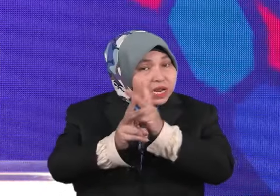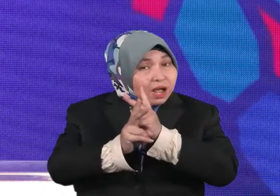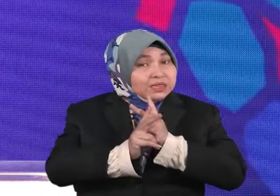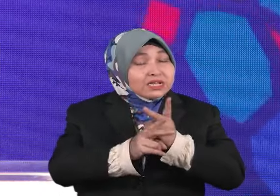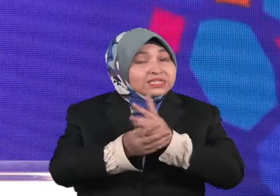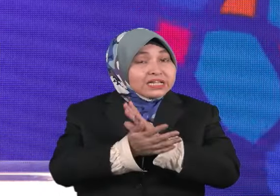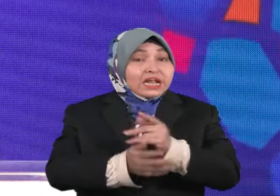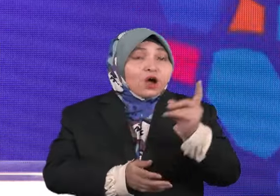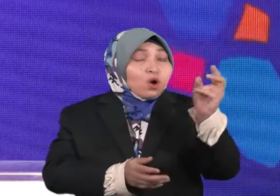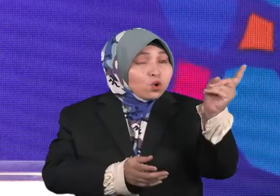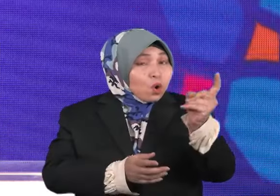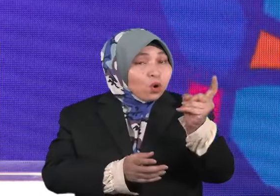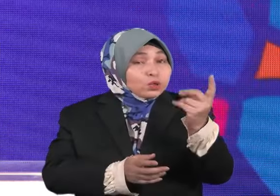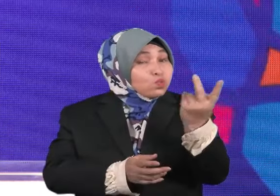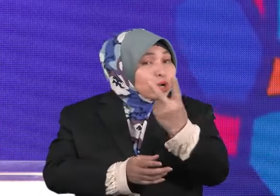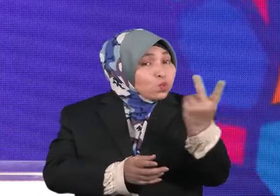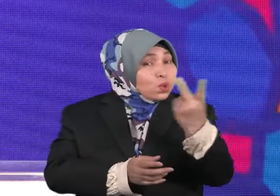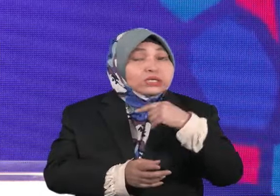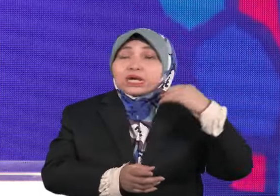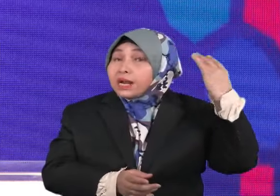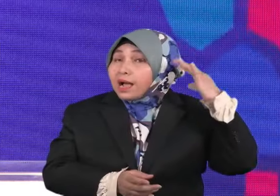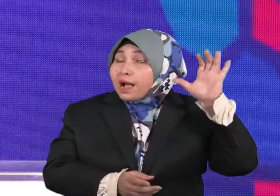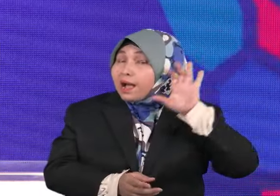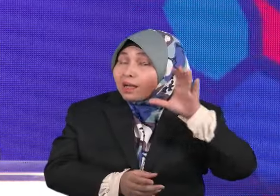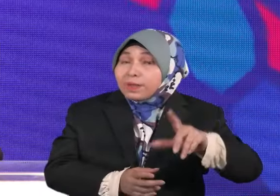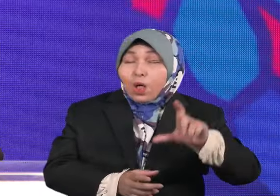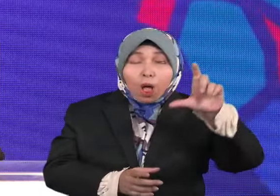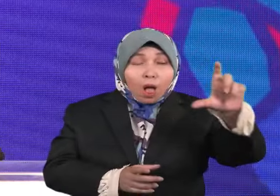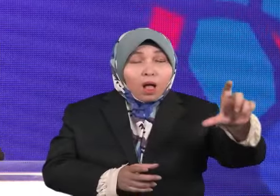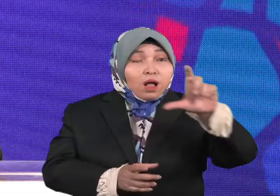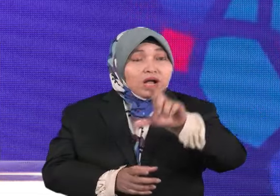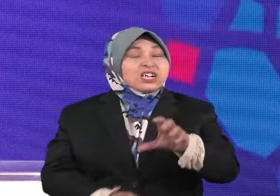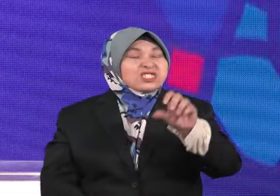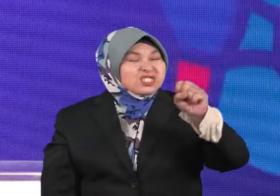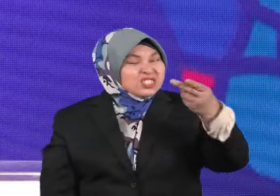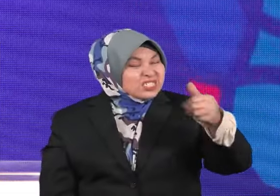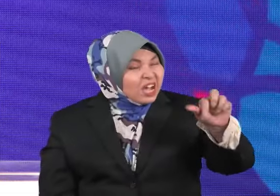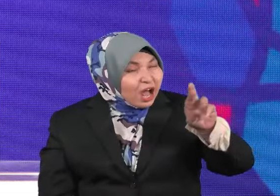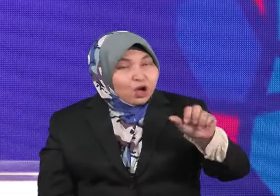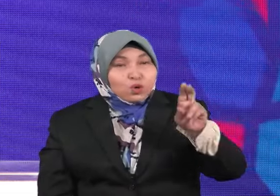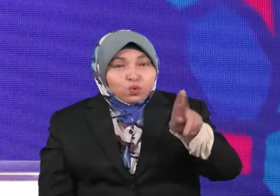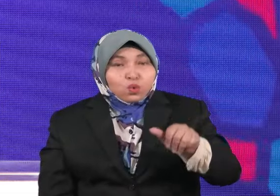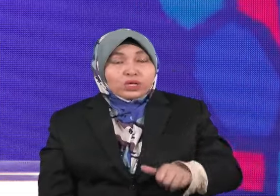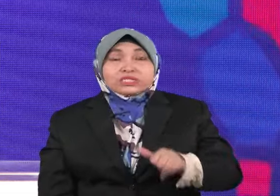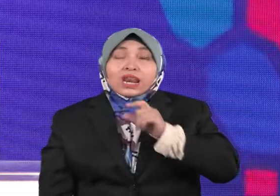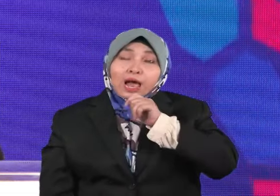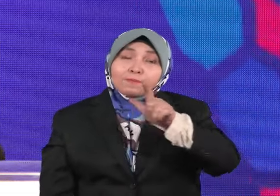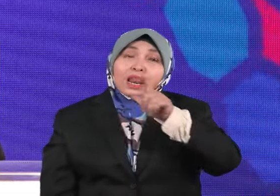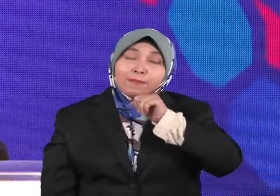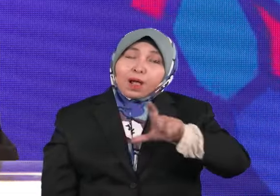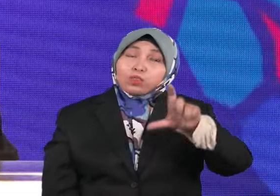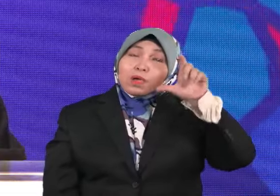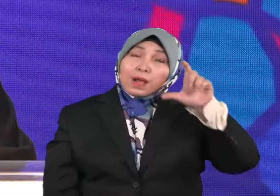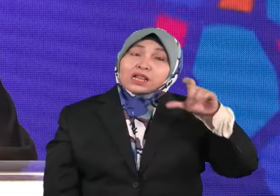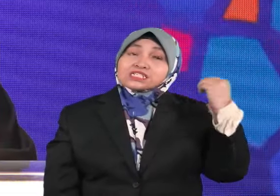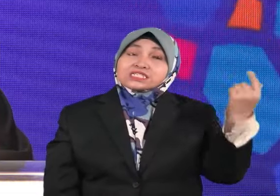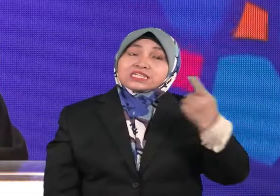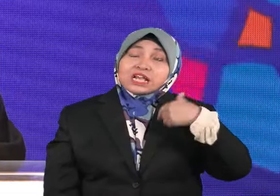tu dibunyikan dua-dua dalam keadaan yang tebal. Syahru, Ra bagi depan pun selama-lamanya tebal, sentiasa